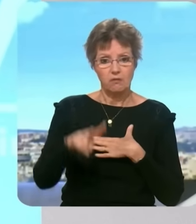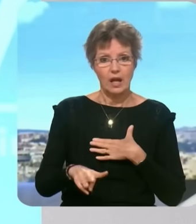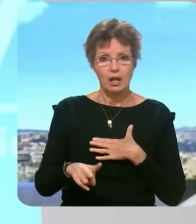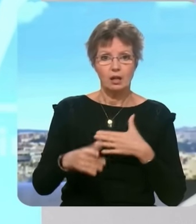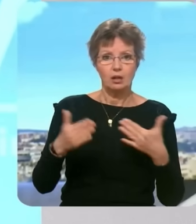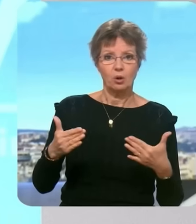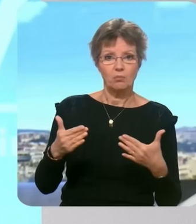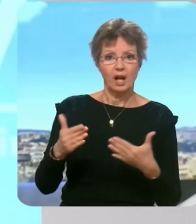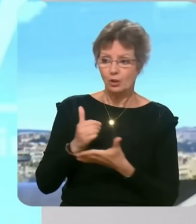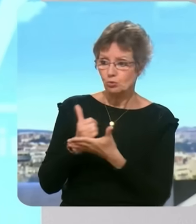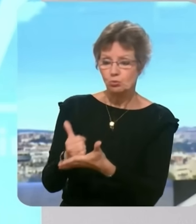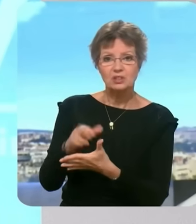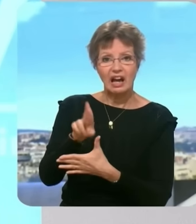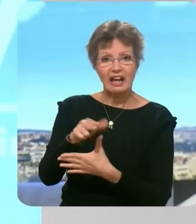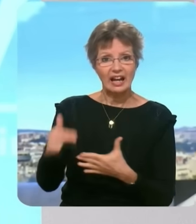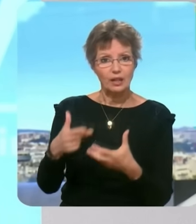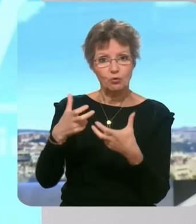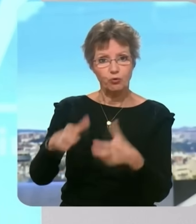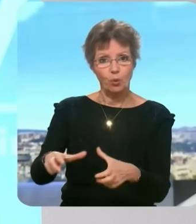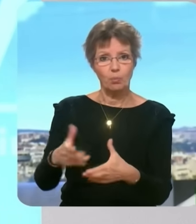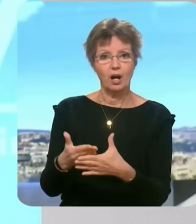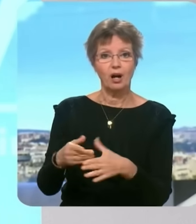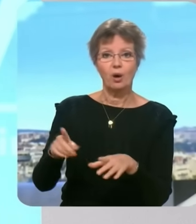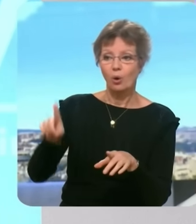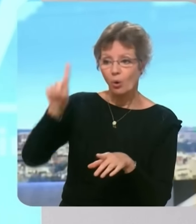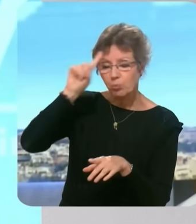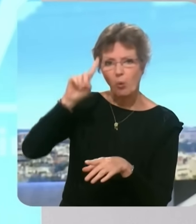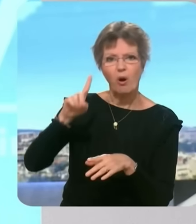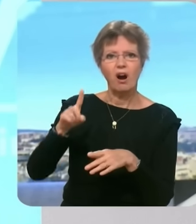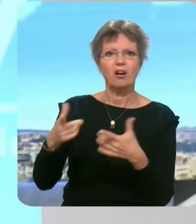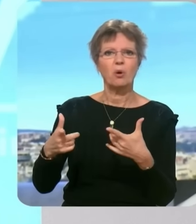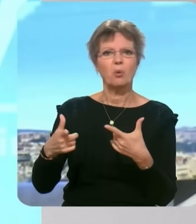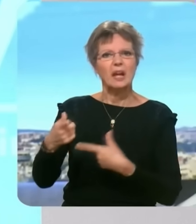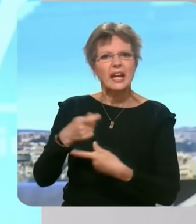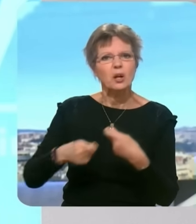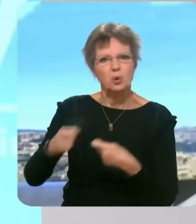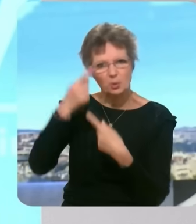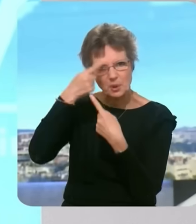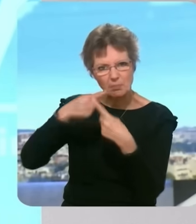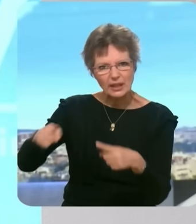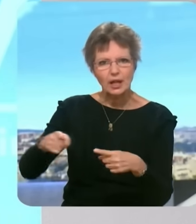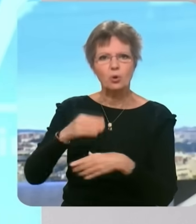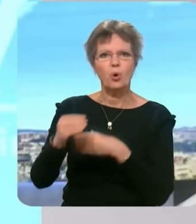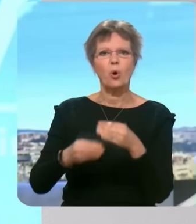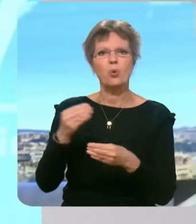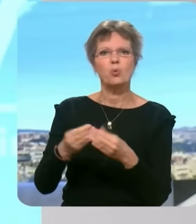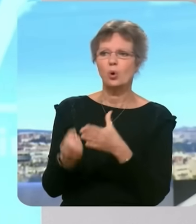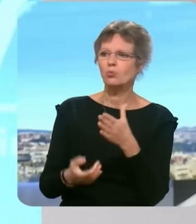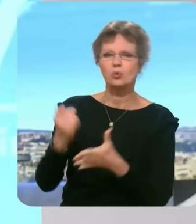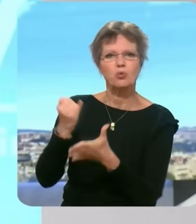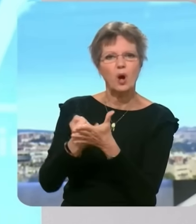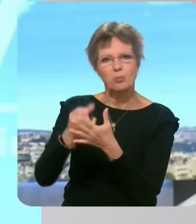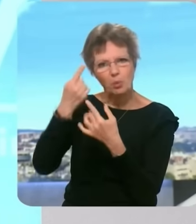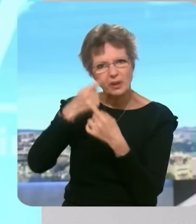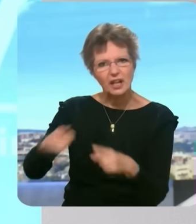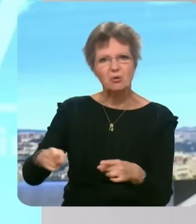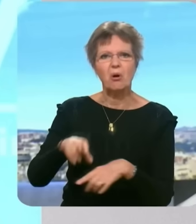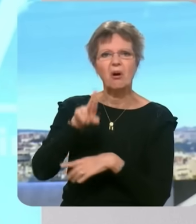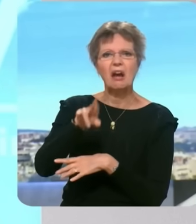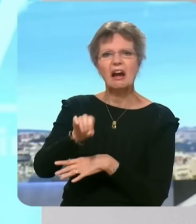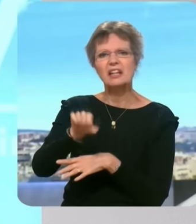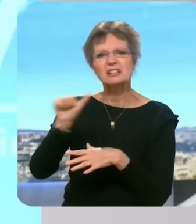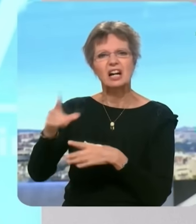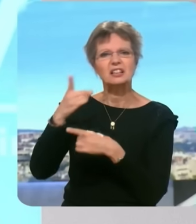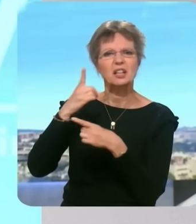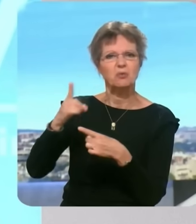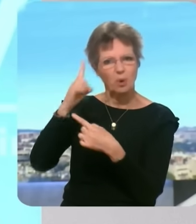soutenir le Rassemblement national sur, par exemple, leur position économique, sur leur demande de création de nouveaux impôts, sur leur défense du RSA en l'état actuel, sur